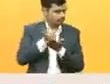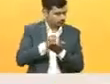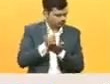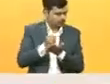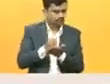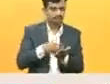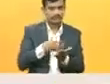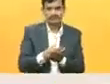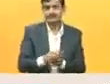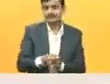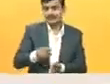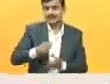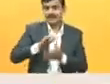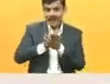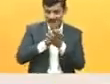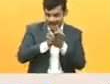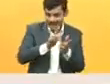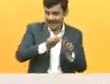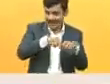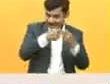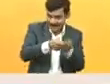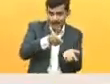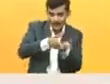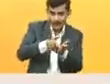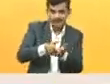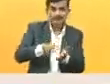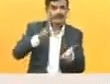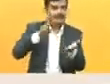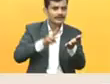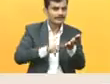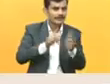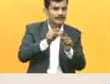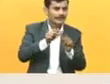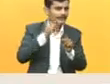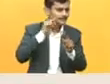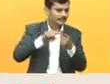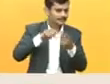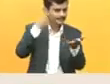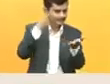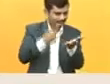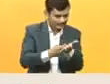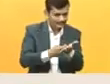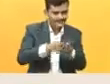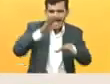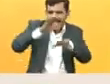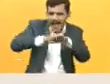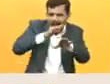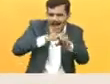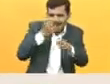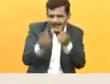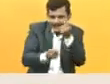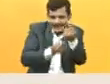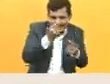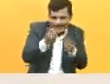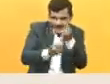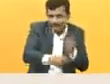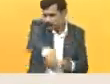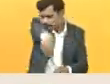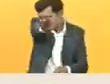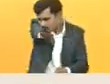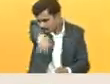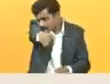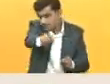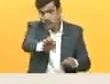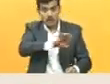ने आपस में मिलजुल कर नेपियर ग्रास लगाई। इस घास को हाथी बहुत